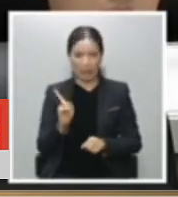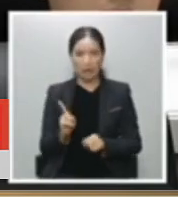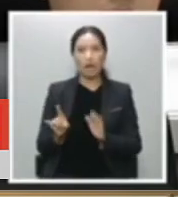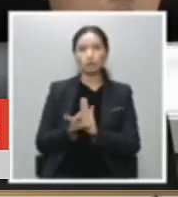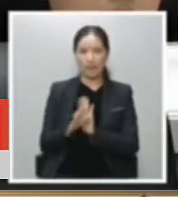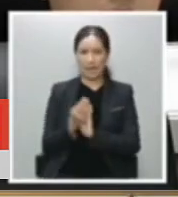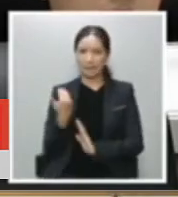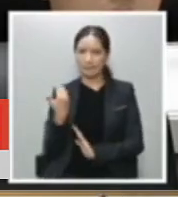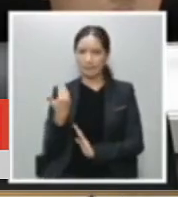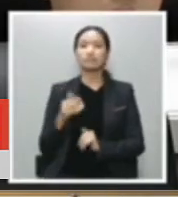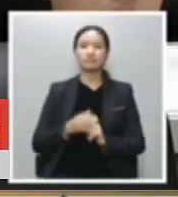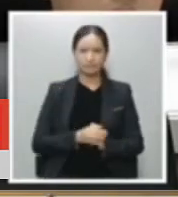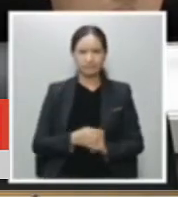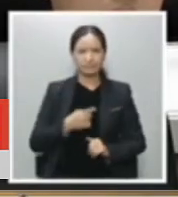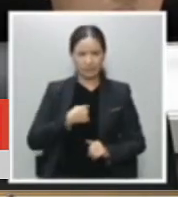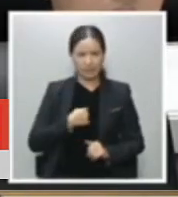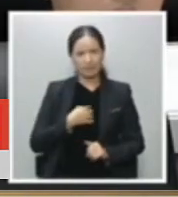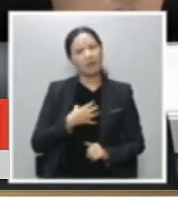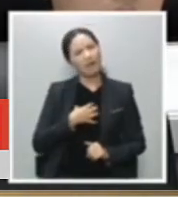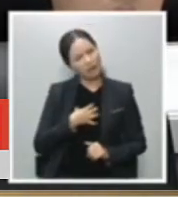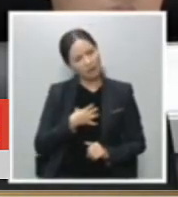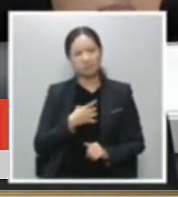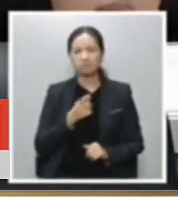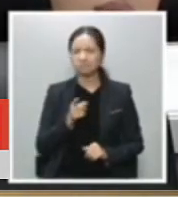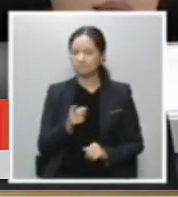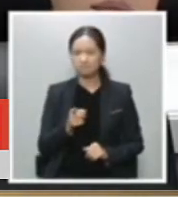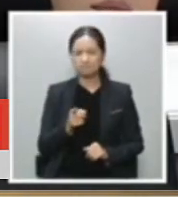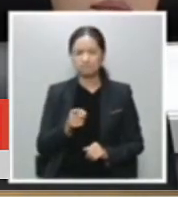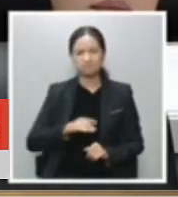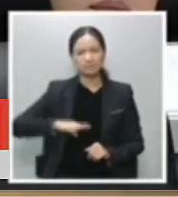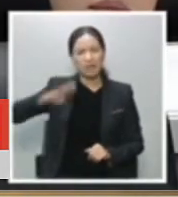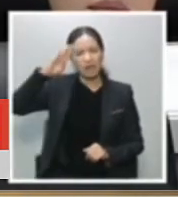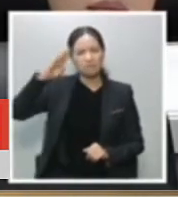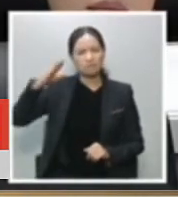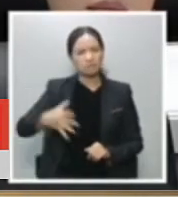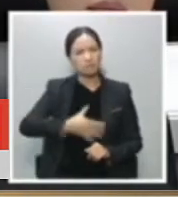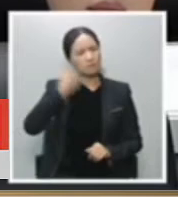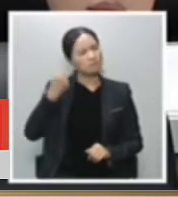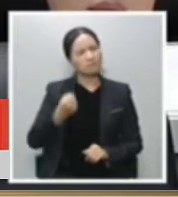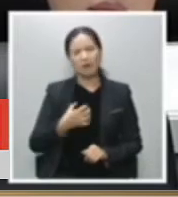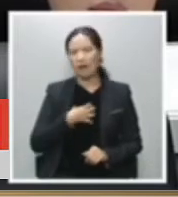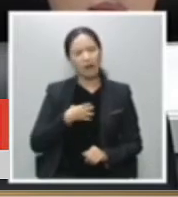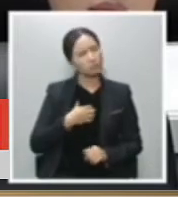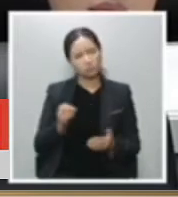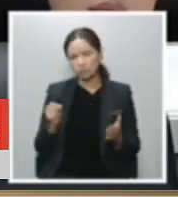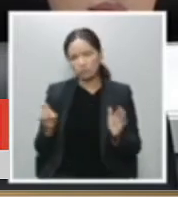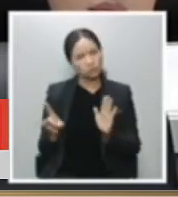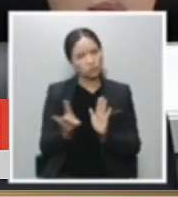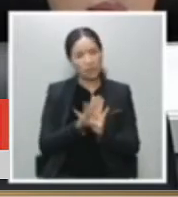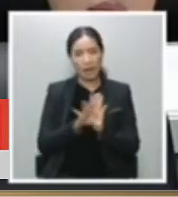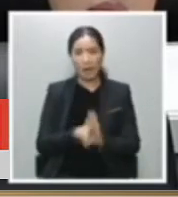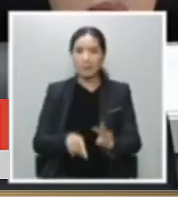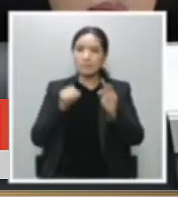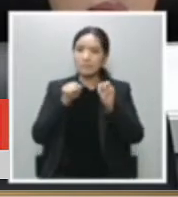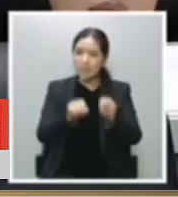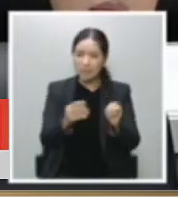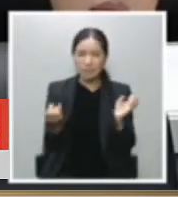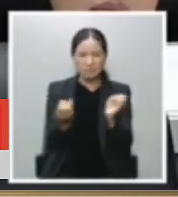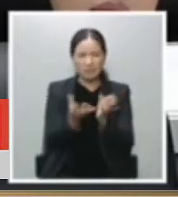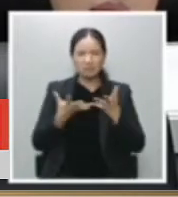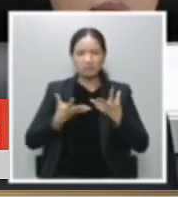ารดิฉันอยากให้เป็นการรัฐประหารครั้งสุดท้ายและมาตราที่ทำลายล้าง